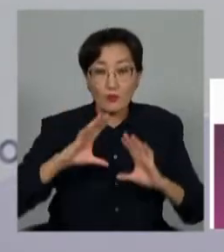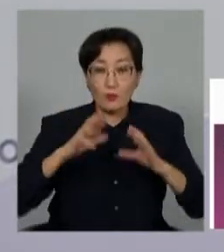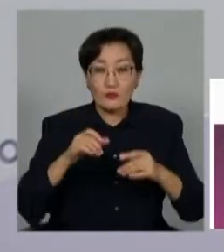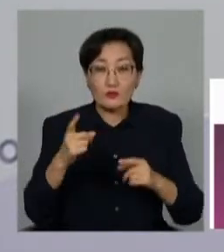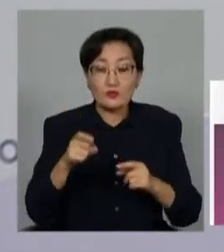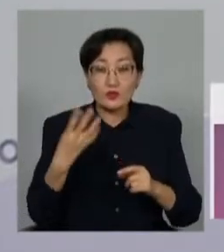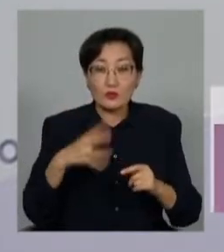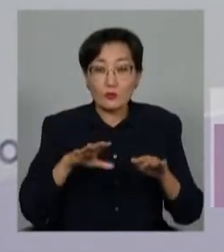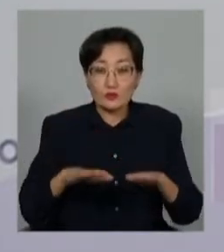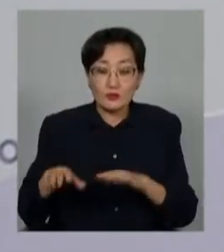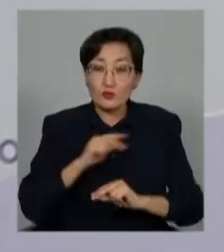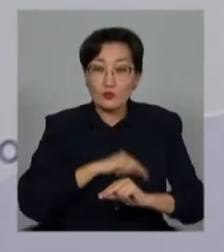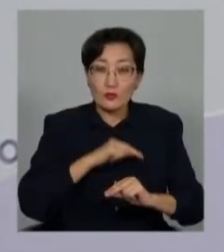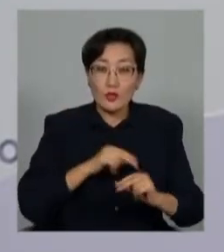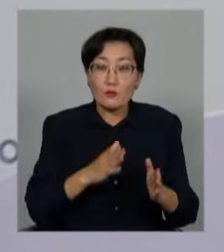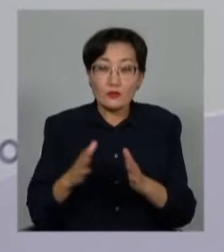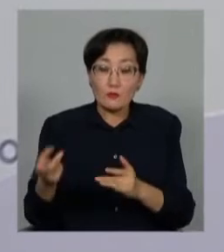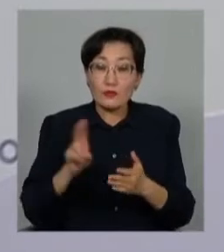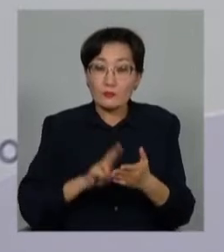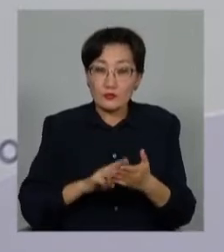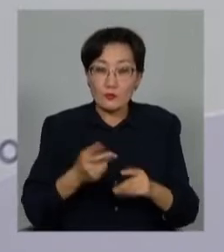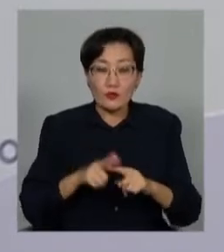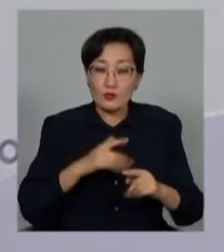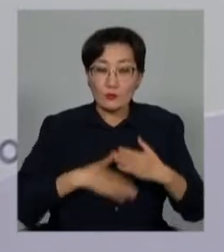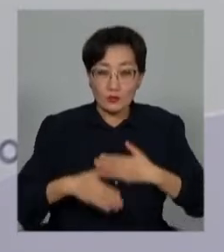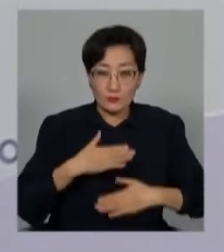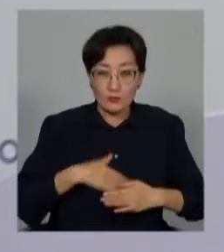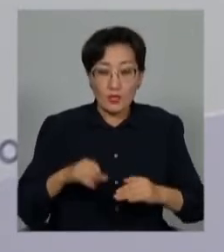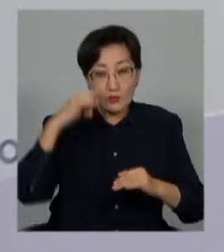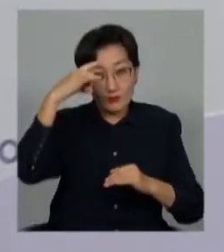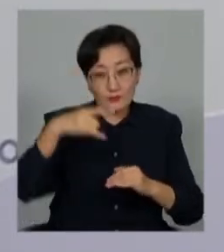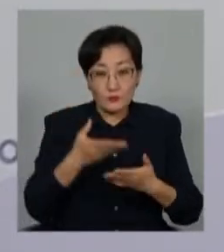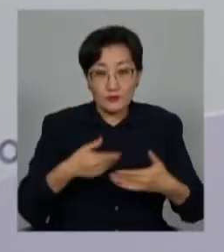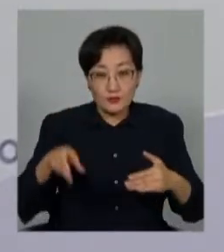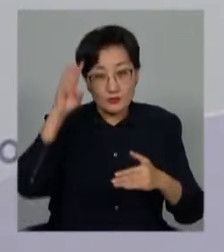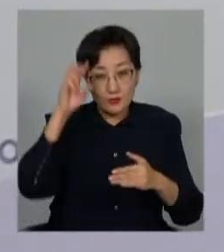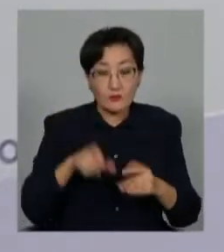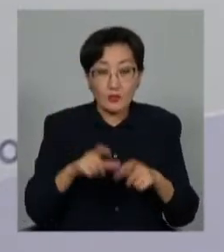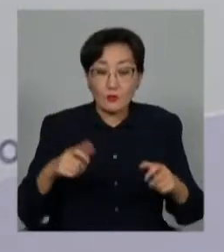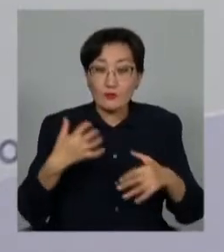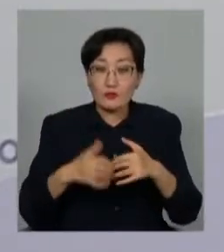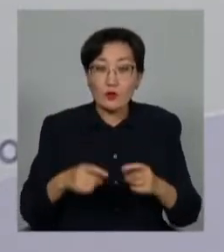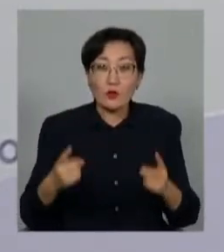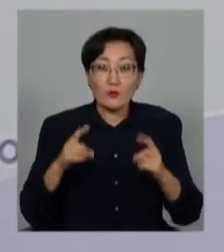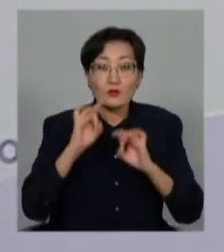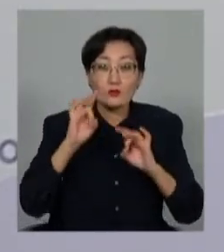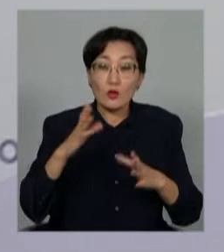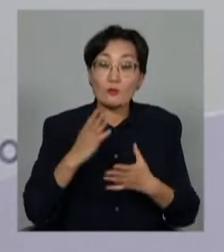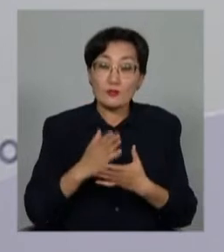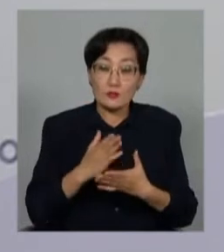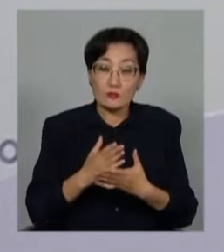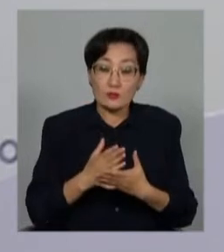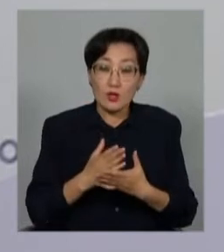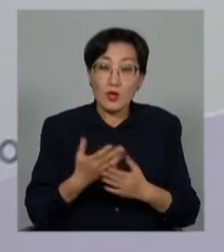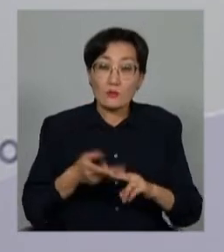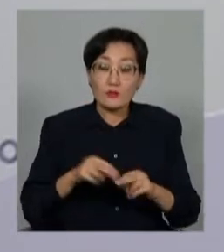әлемнің 140 нүктесінде жұмыс дейтін жүйемізге қосқанымызға қуаныштымыз. Қазақстан біздің елдің жолаушылар арасында үлкен танымалдылыққа ие болып